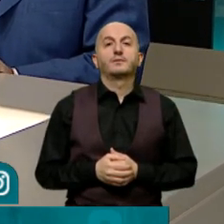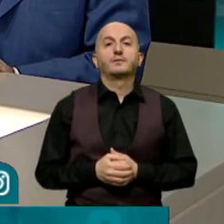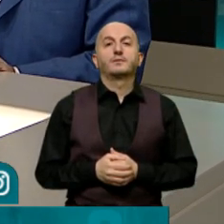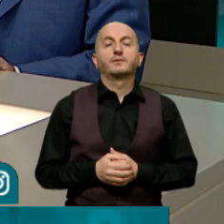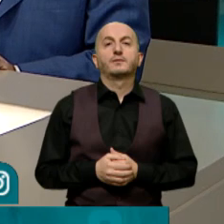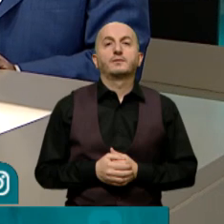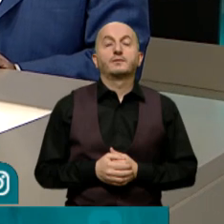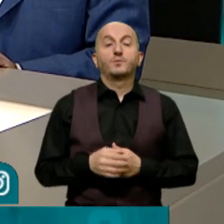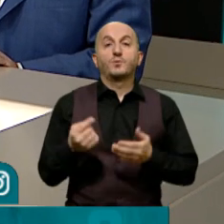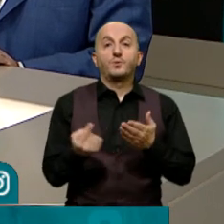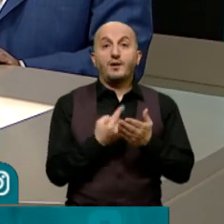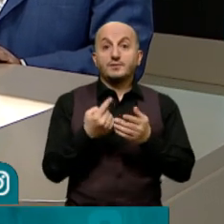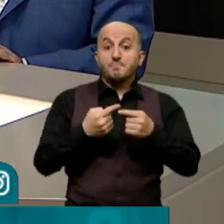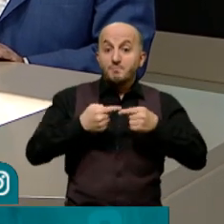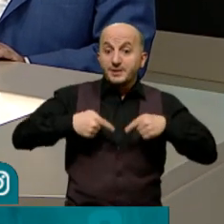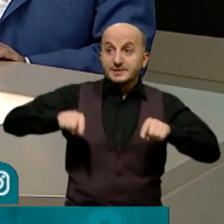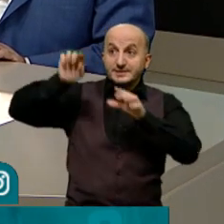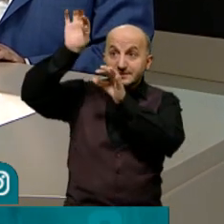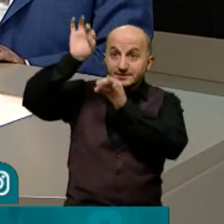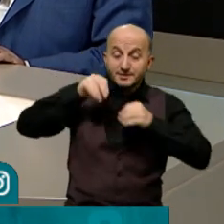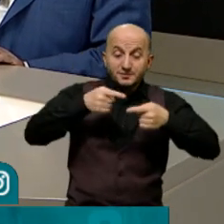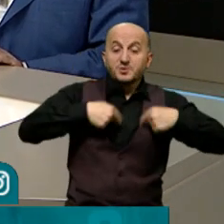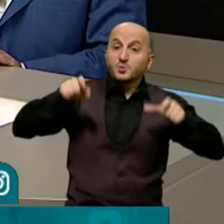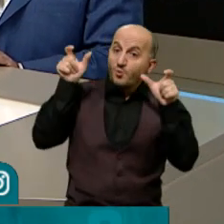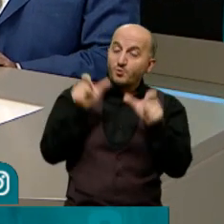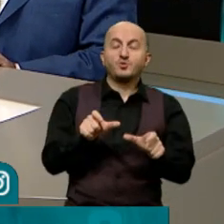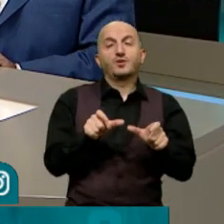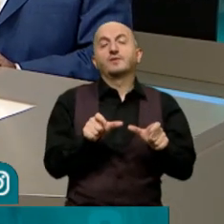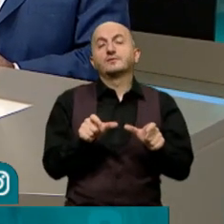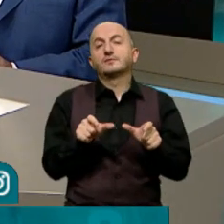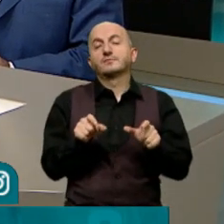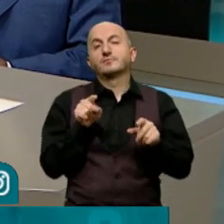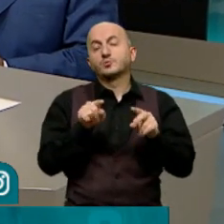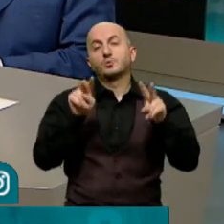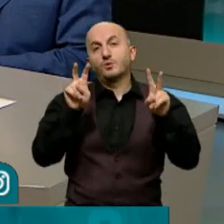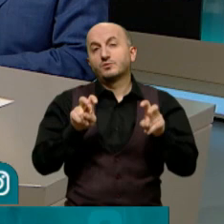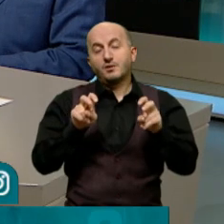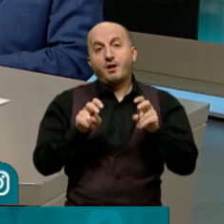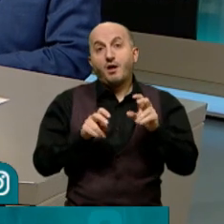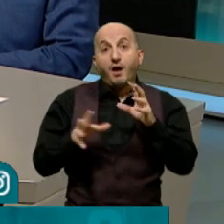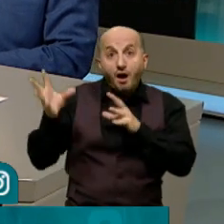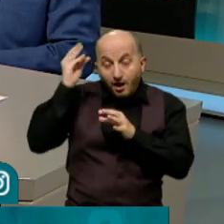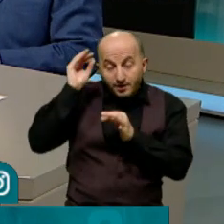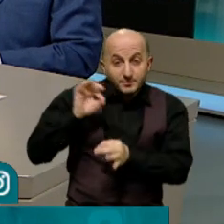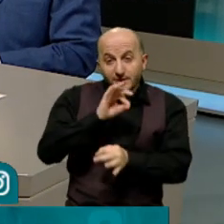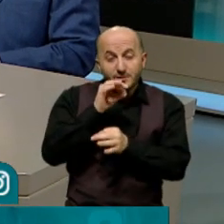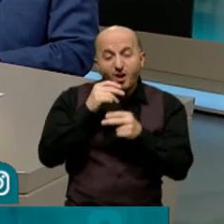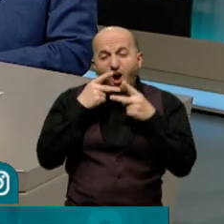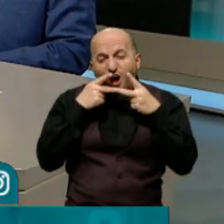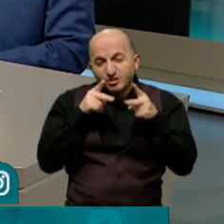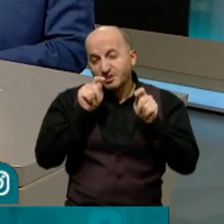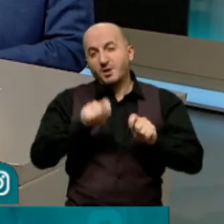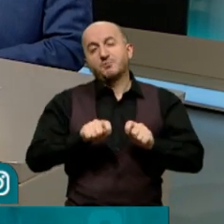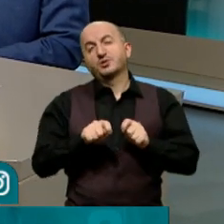lahafizun. Kur'an'ı biz indirdik, biz koruyacağız. Şimdi bu konuda bizim müfessirlerimiz yorum yapmışlar.